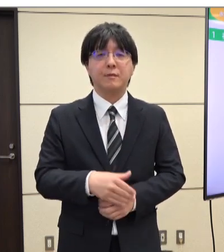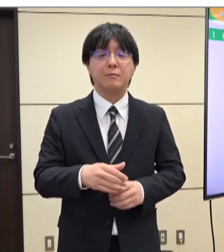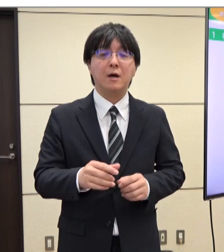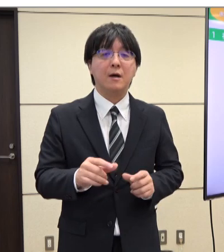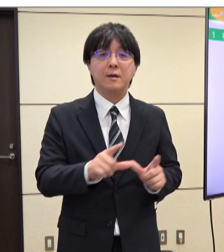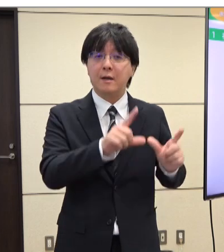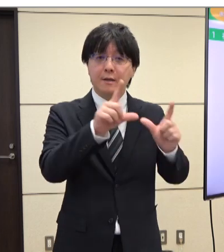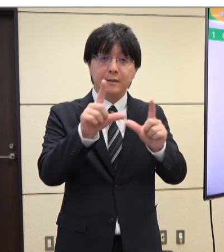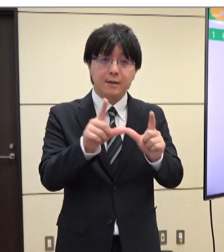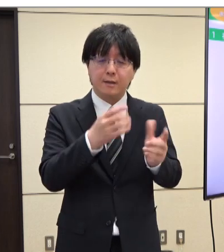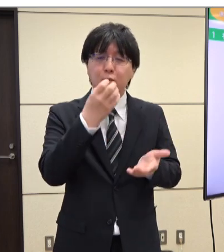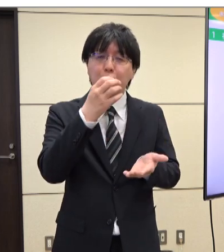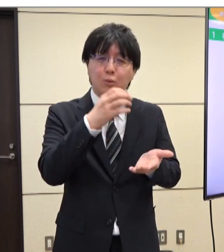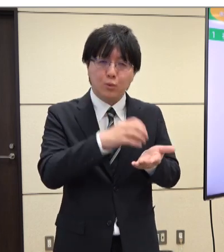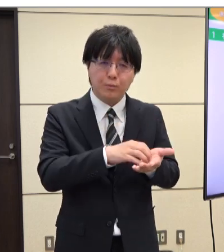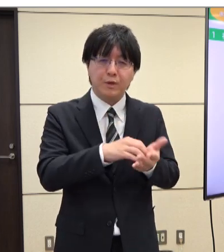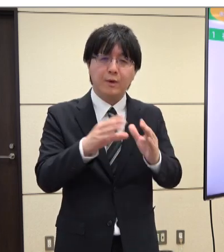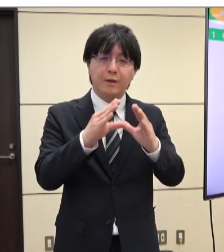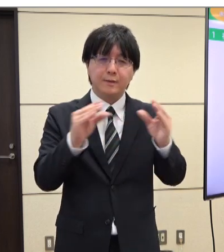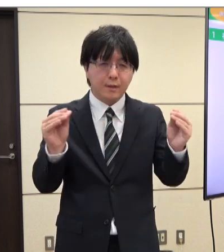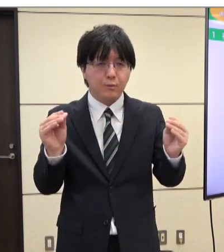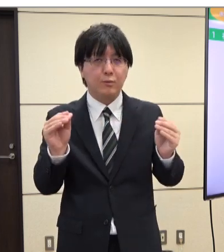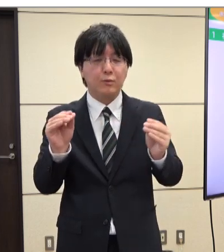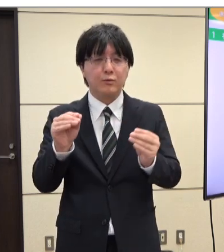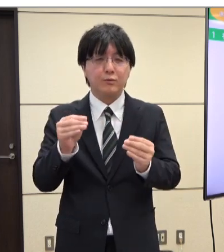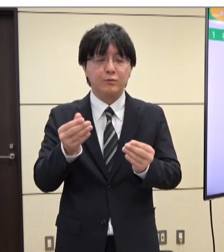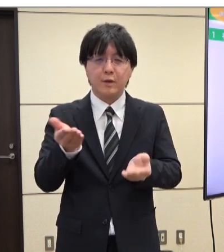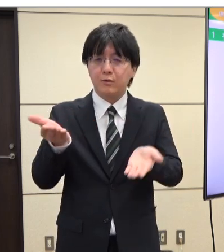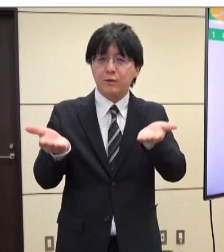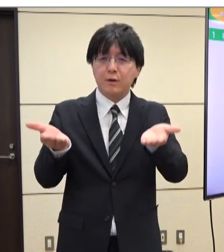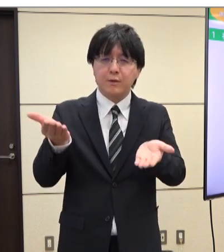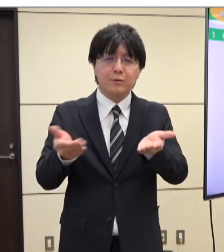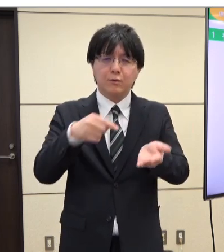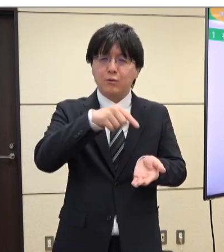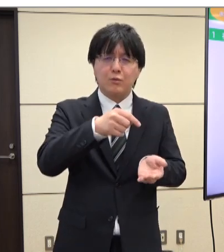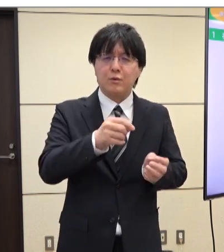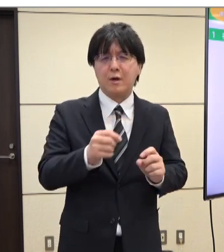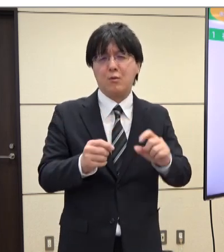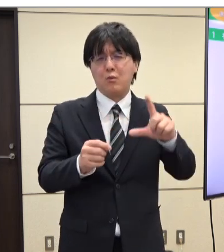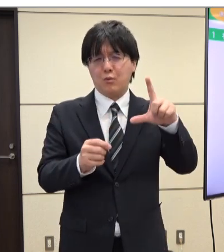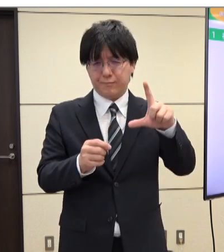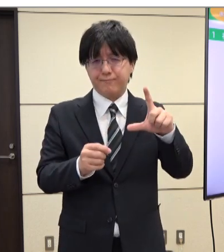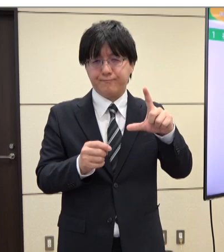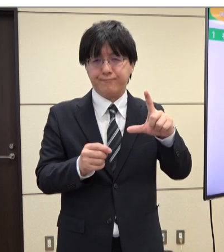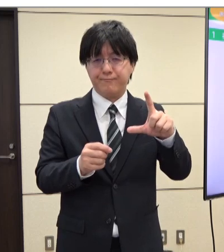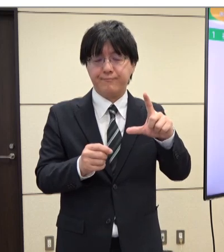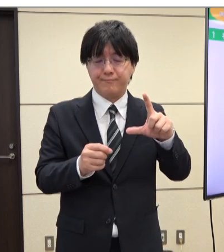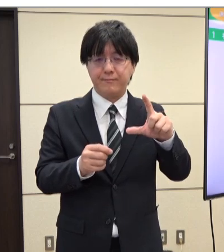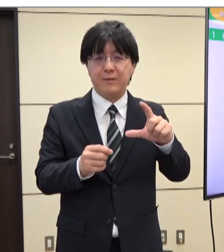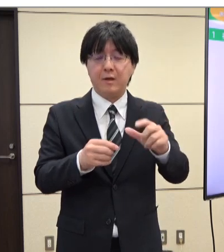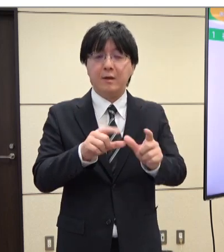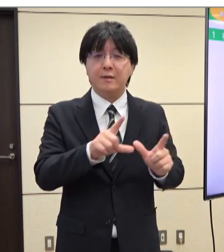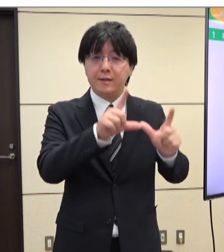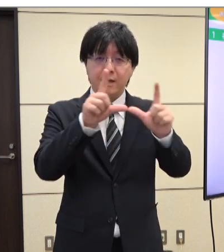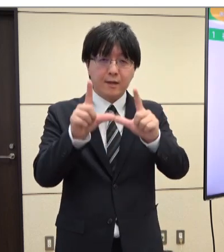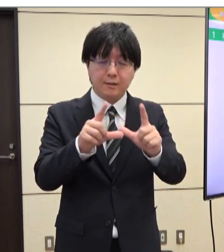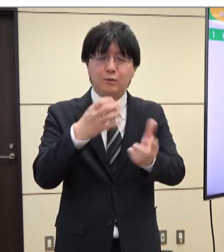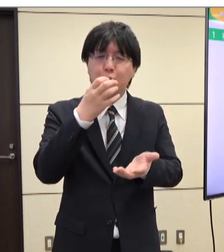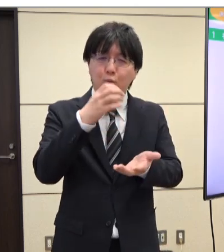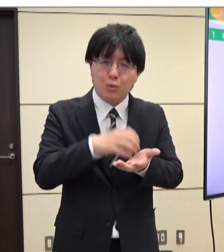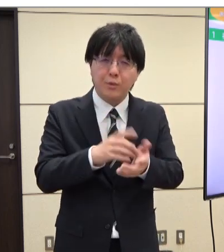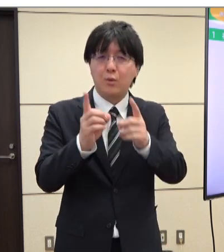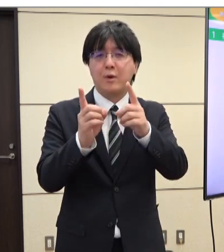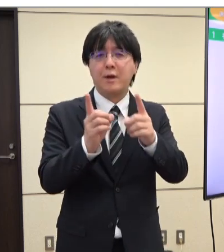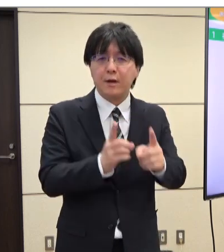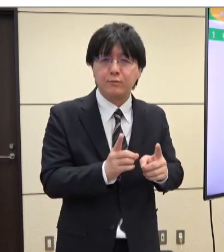の方がやはり全国的に見ると非常に多くなっているということで、まあ、特に生活系の減少に